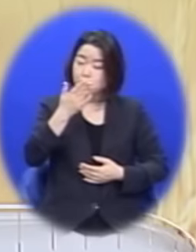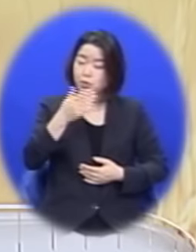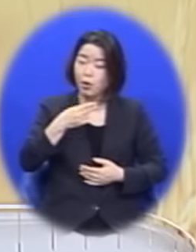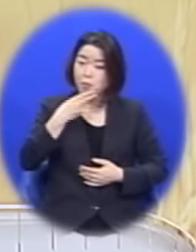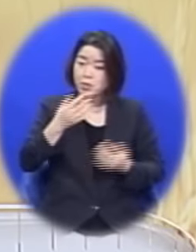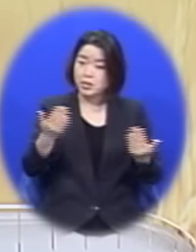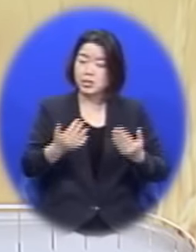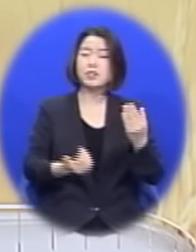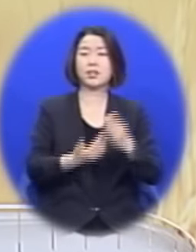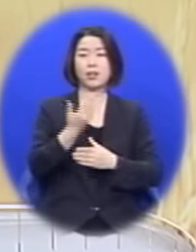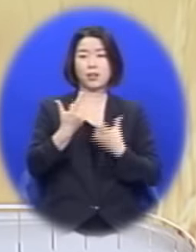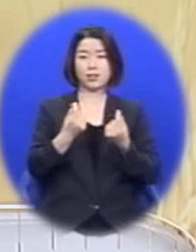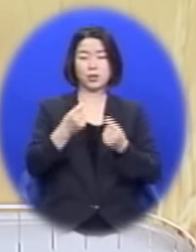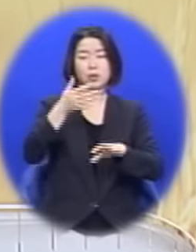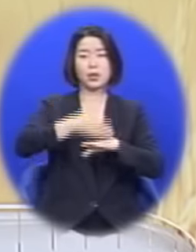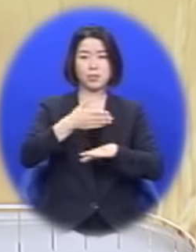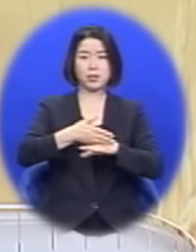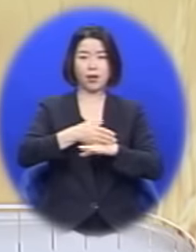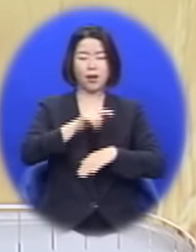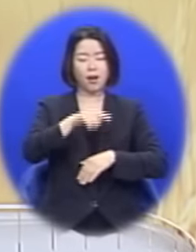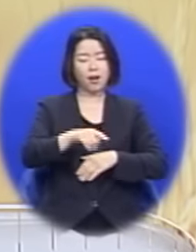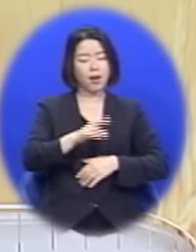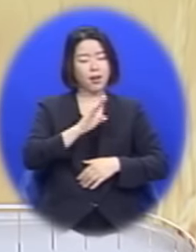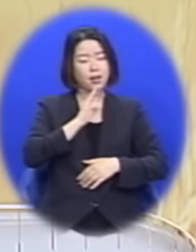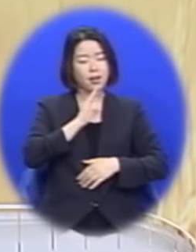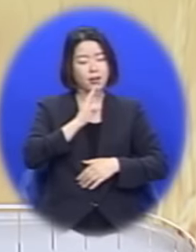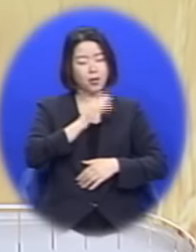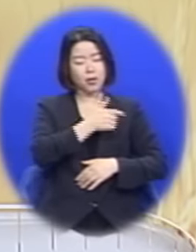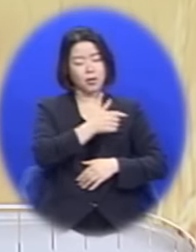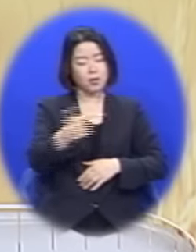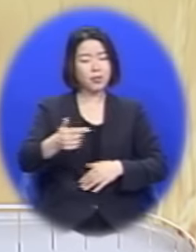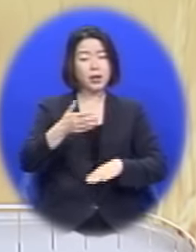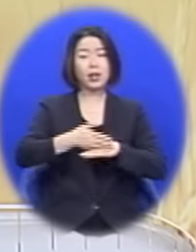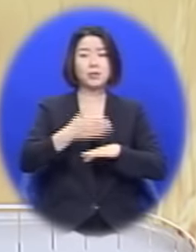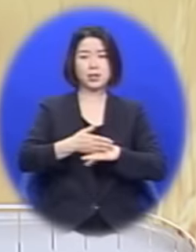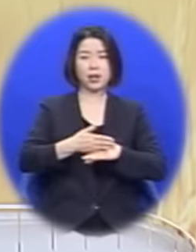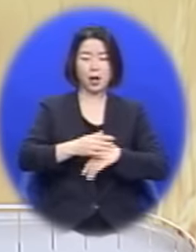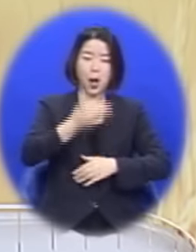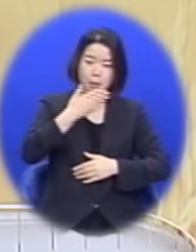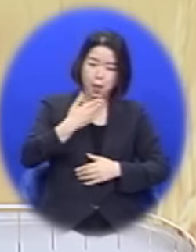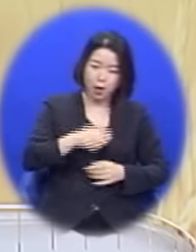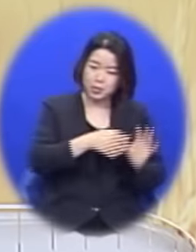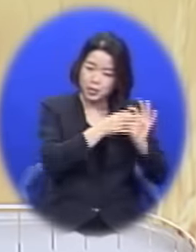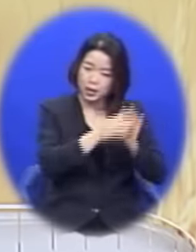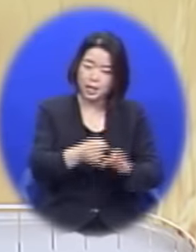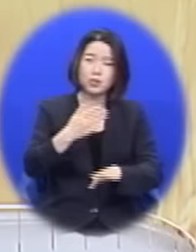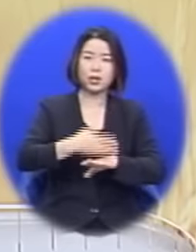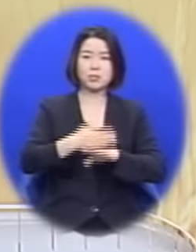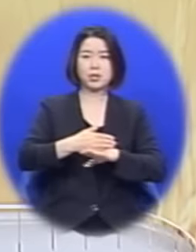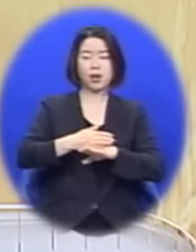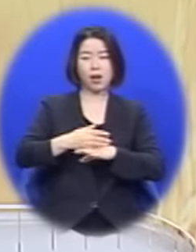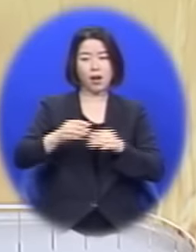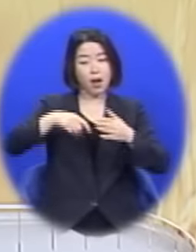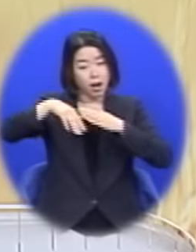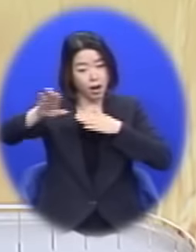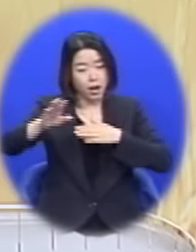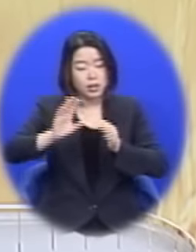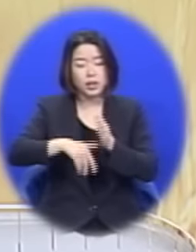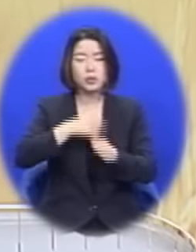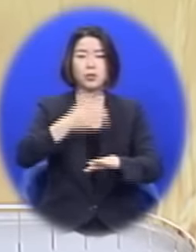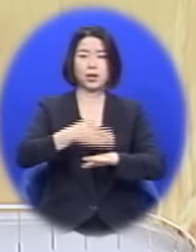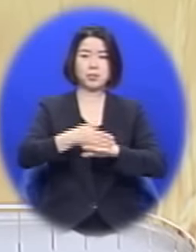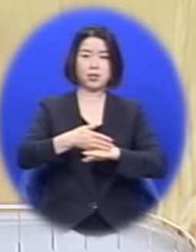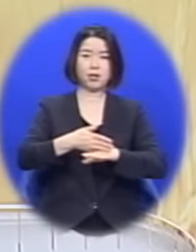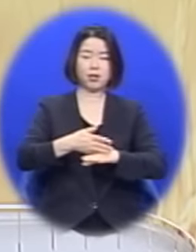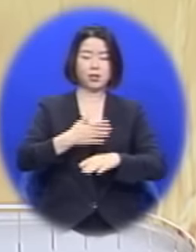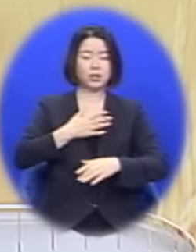것처럼 그렇게 감사하다. 그냥 먹으면서도 감사하다 그러고 나가면서도 감사하다 그러고. 아,